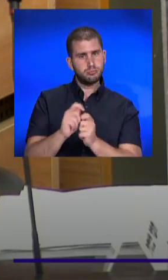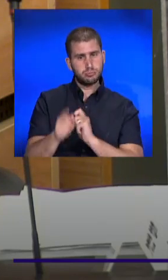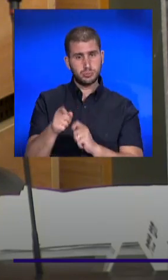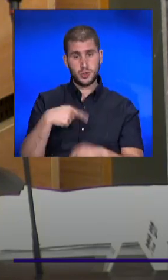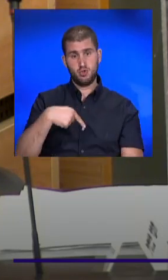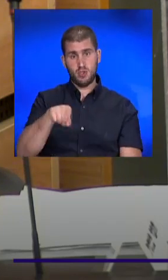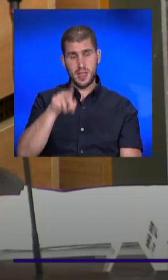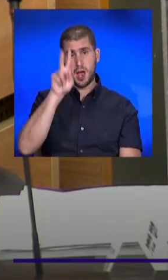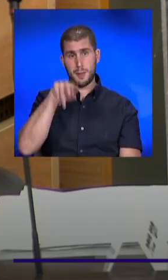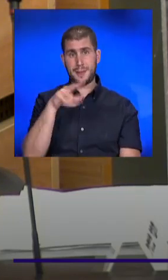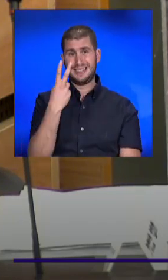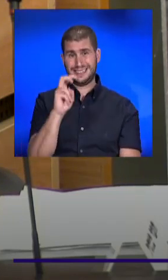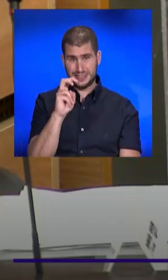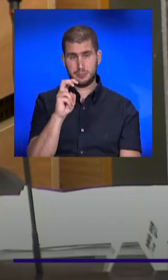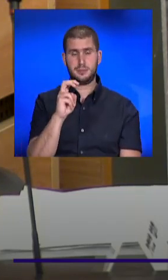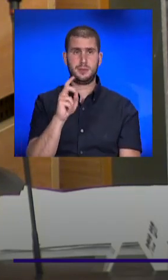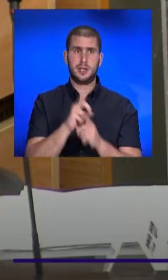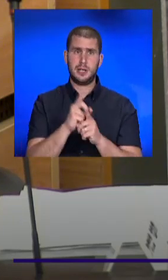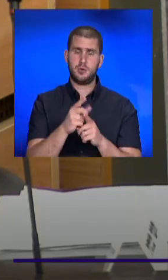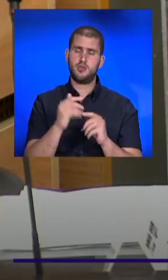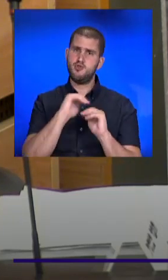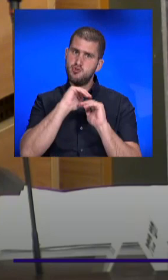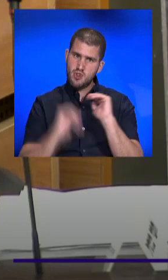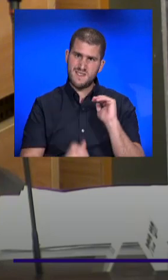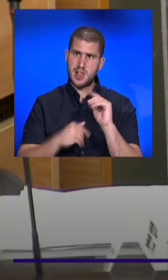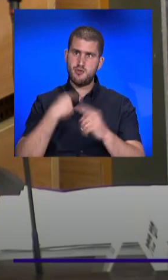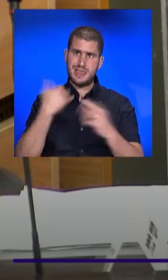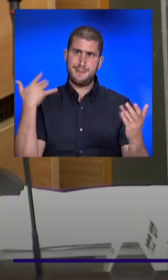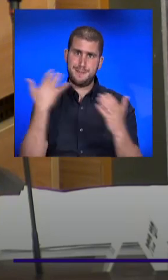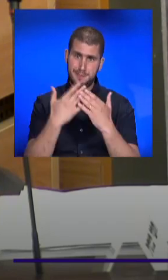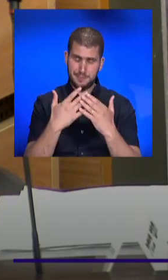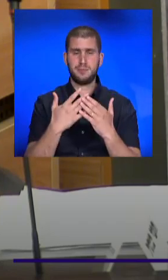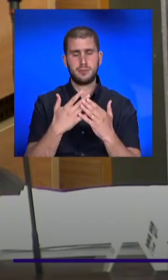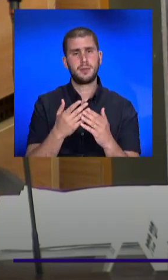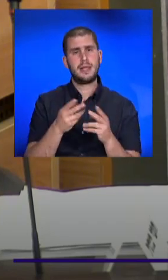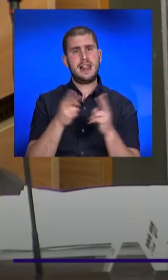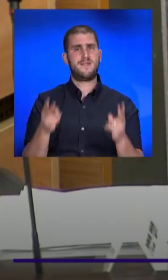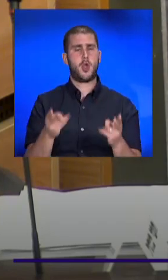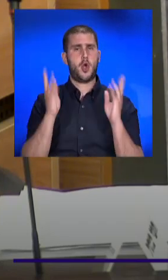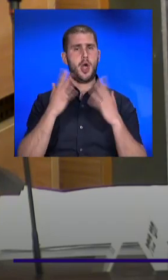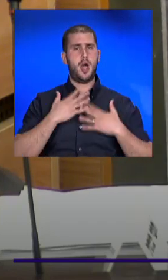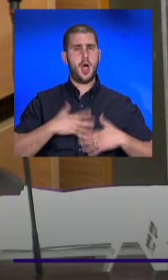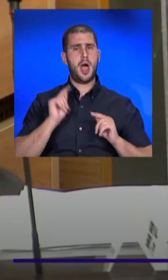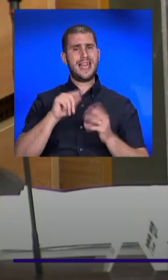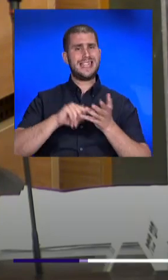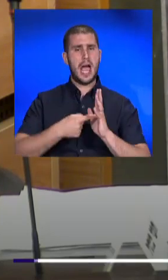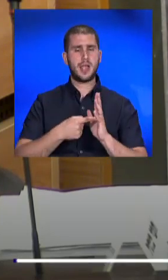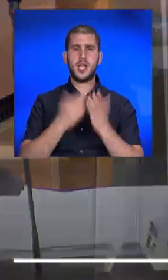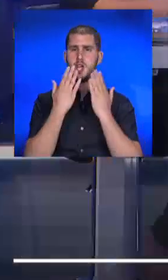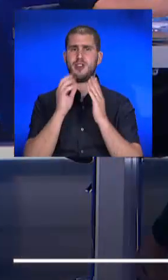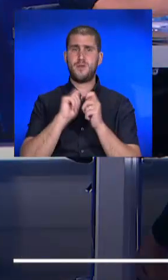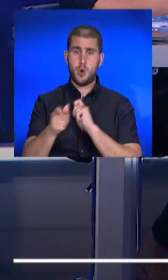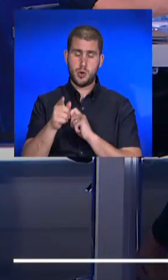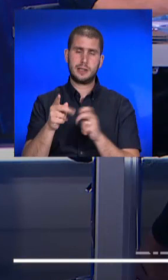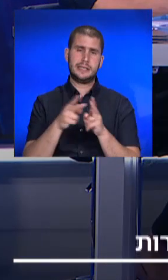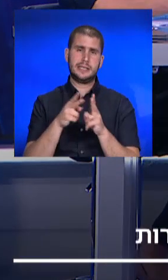הזו, 2020, עומד על שפל של הרבה מאוד שנים, ייפטר, יגיע ליעדו, יגיע לישיבות, הסוגיה הזאת